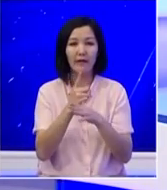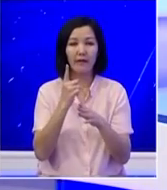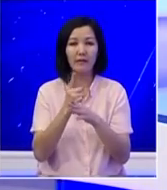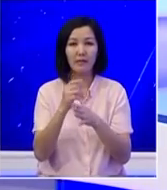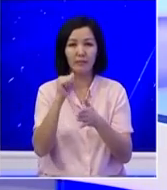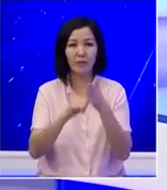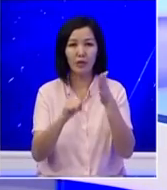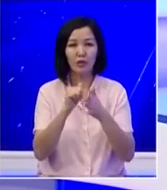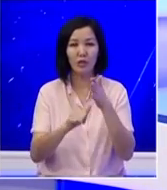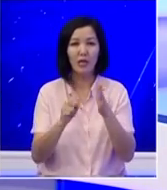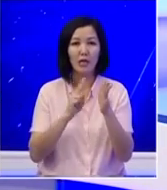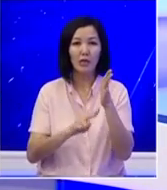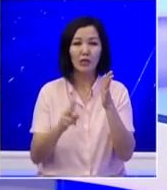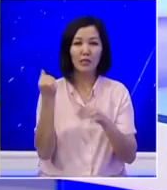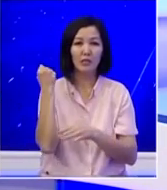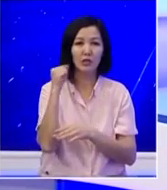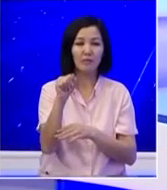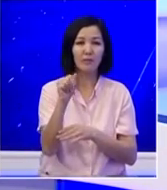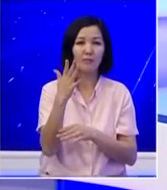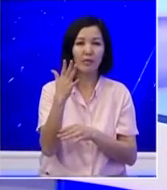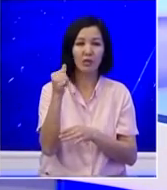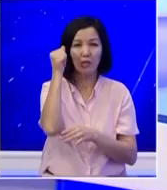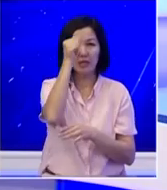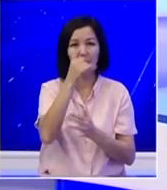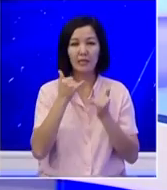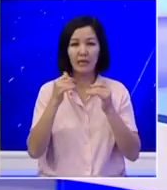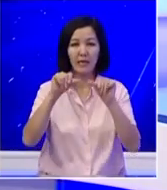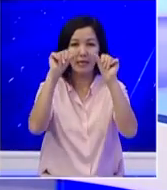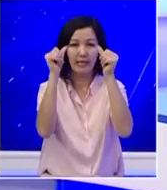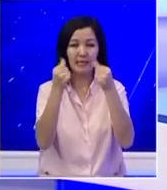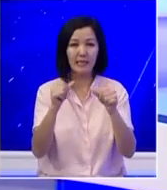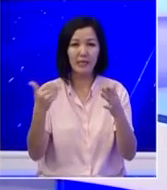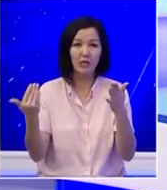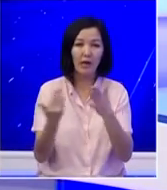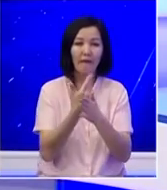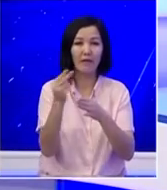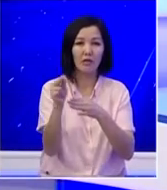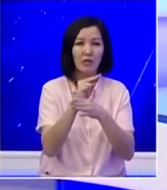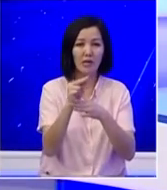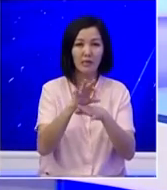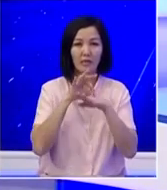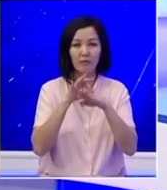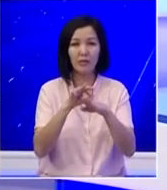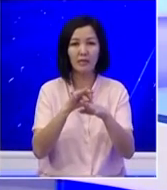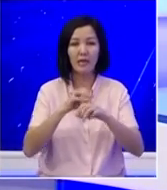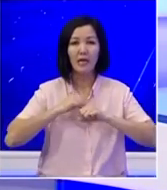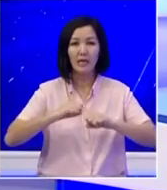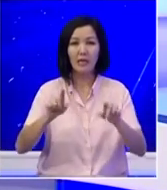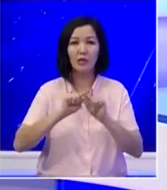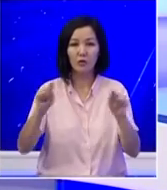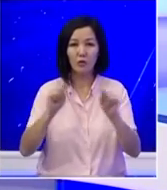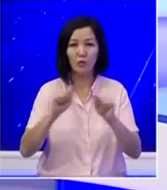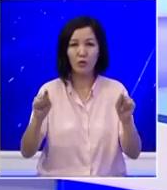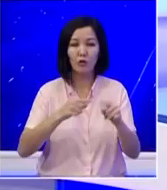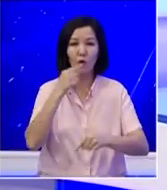жеңістің 75 жылдығына орай аймақтағы барлық ескерткіш атаулы жаңғыртылып жатыр. Ерлікті ұлықтау елдікке сын,